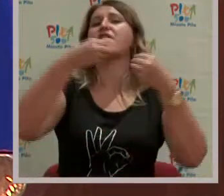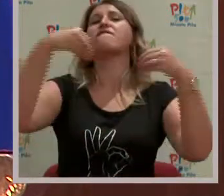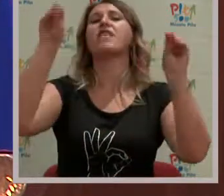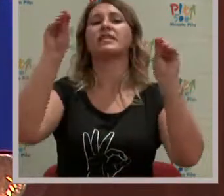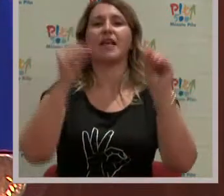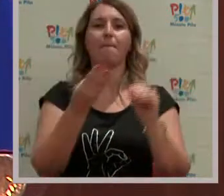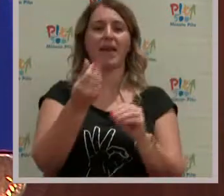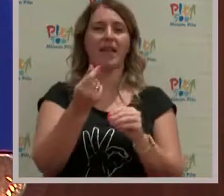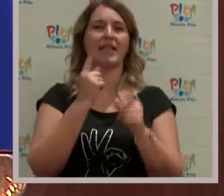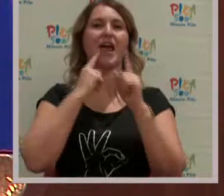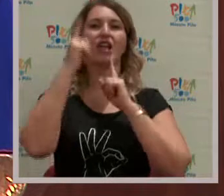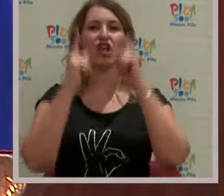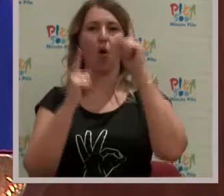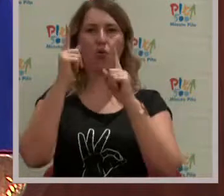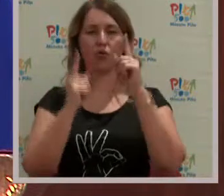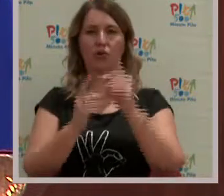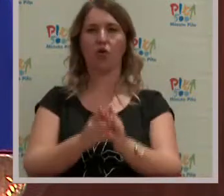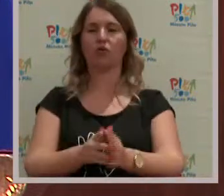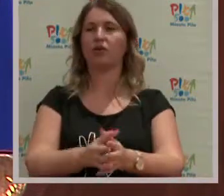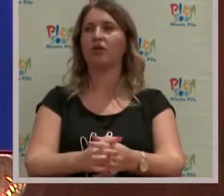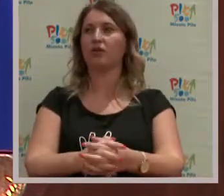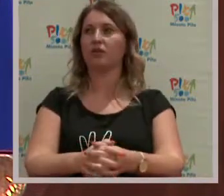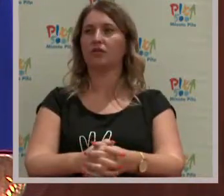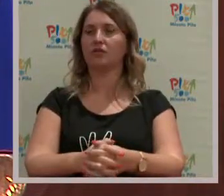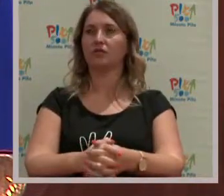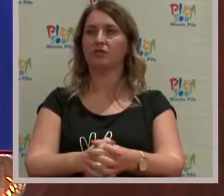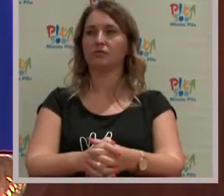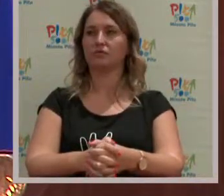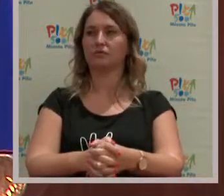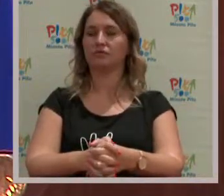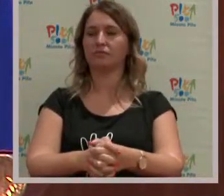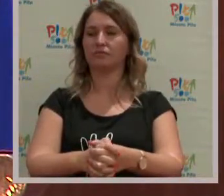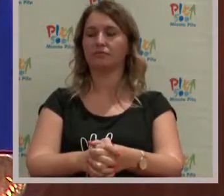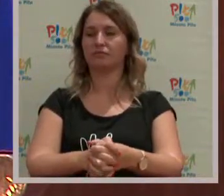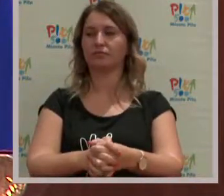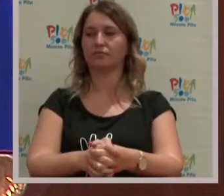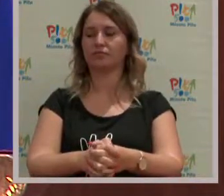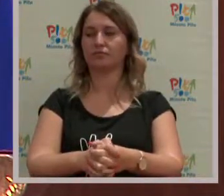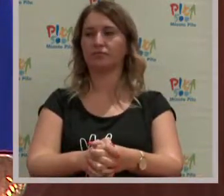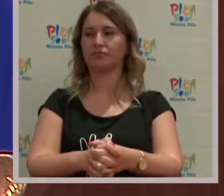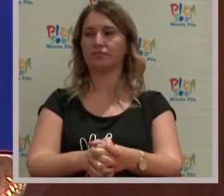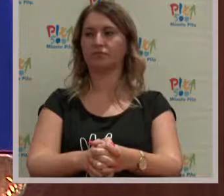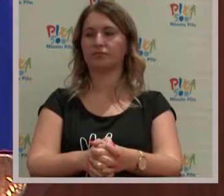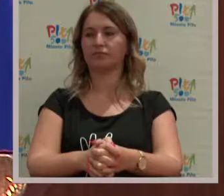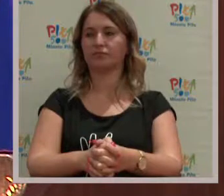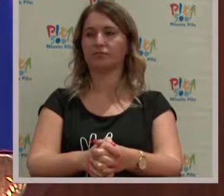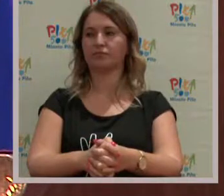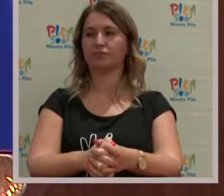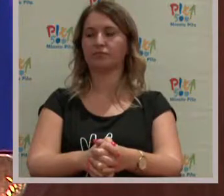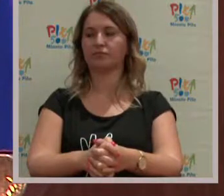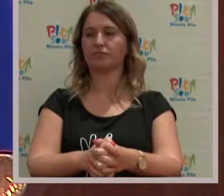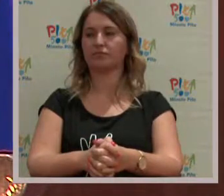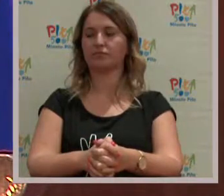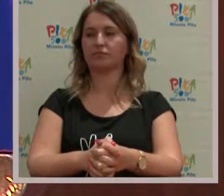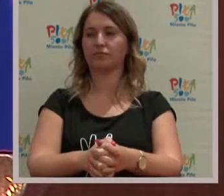w ich decyzji było na co te pieniądze przekażą. Mam nadzieję,